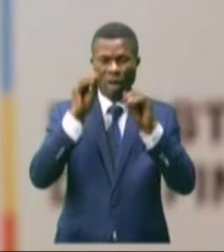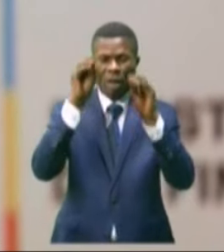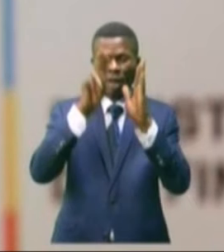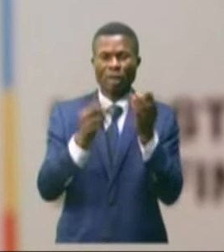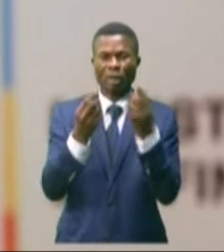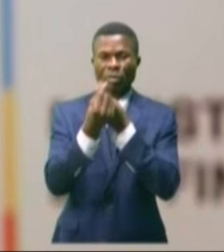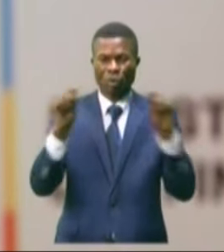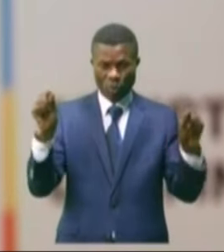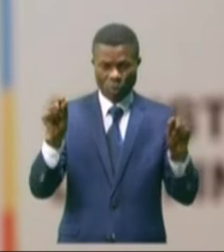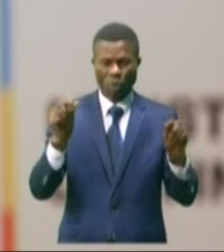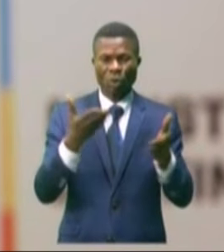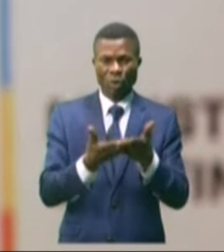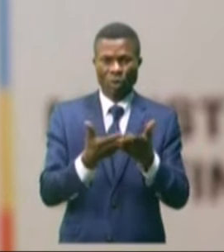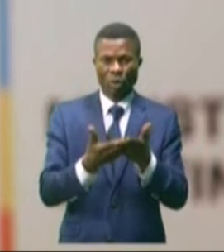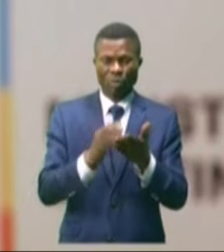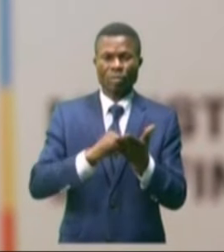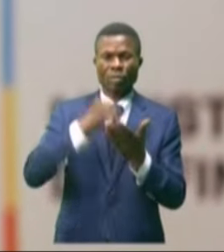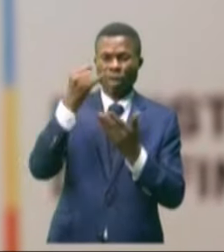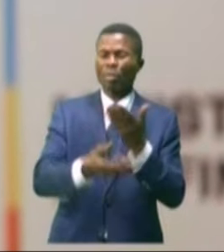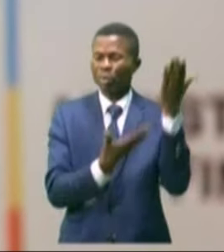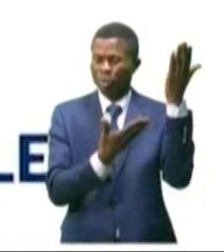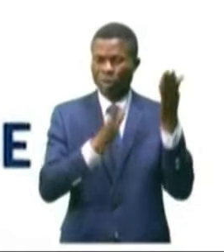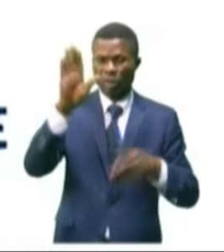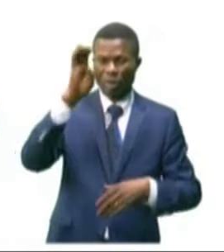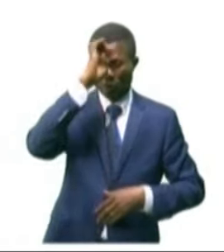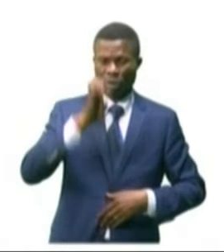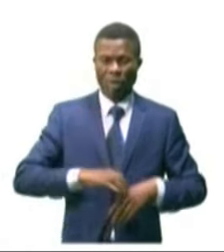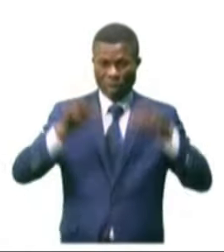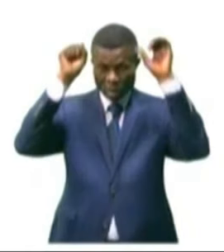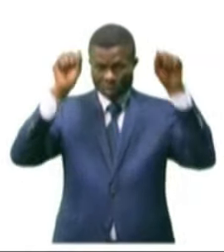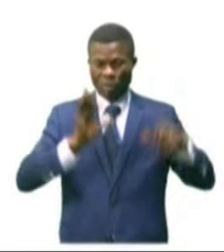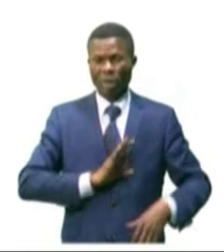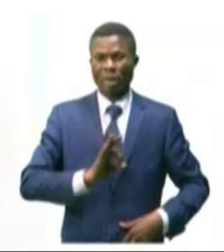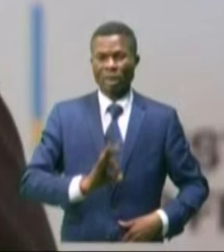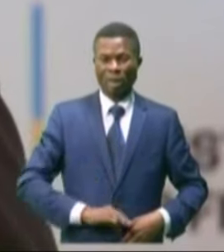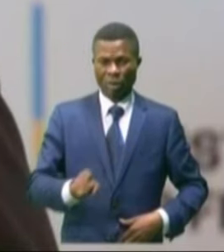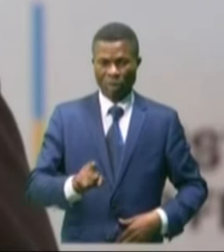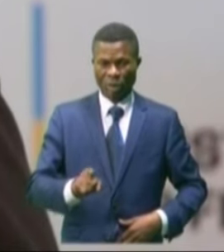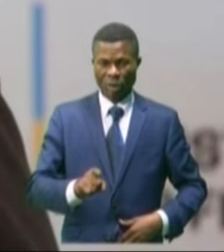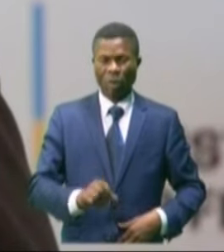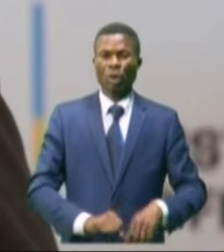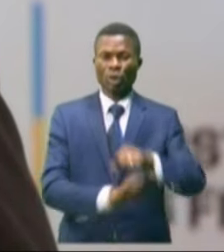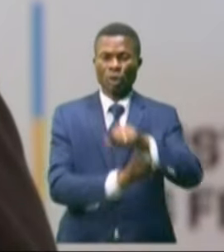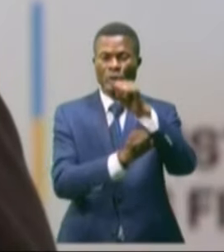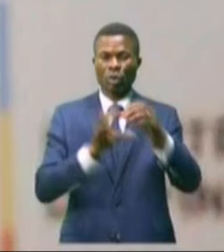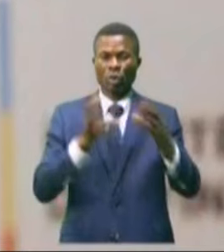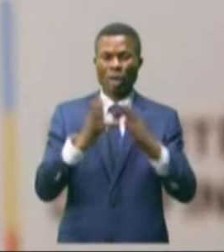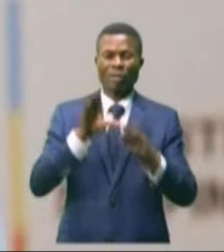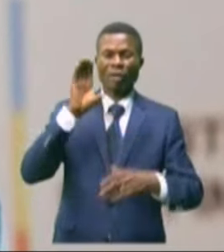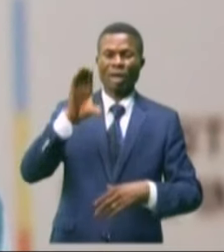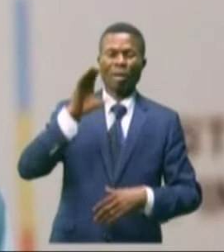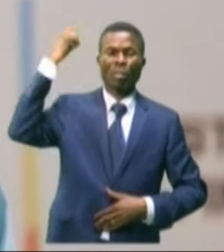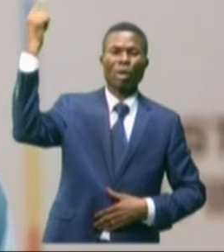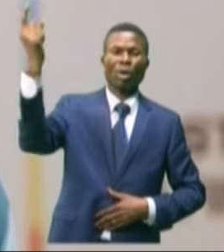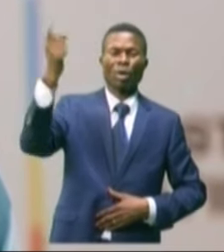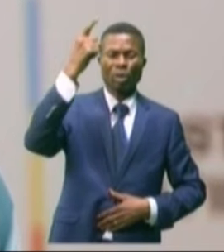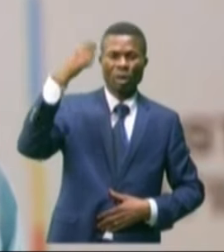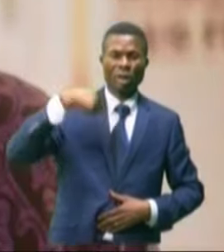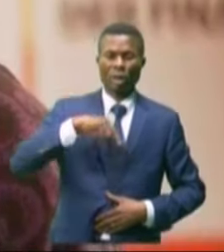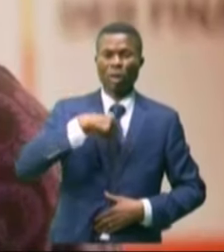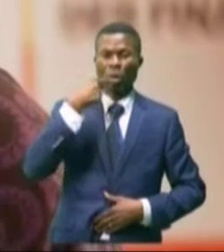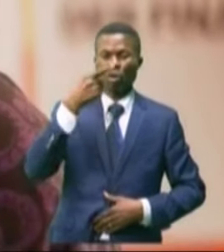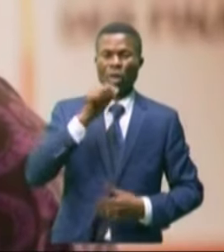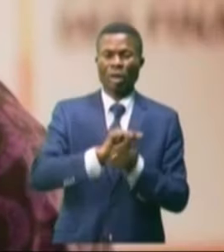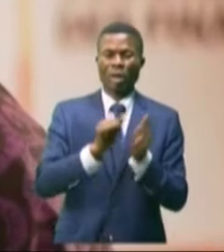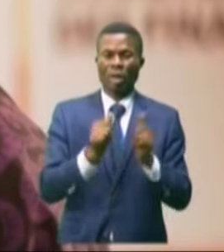de l'éducation, projet phare de son Excellence le président Tshisekedi, supporté par la Banque mondiale. Nous avons parlé de